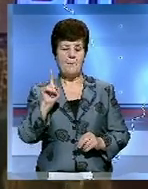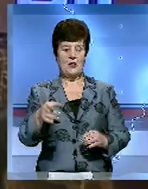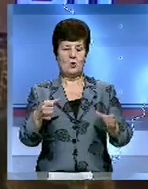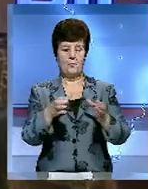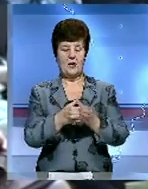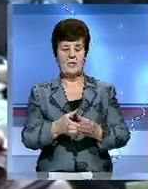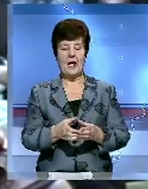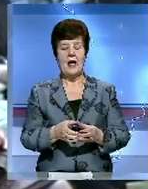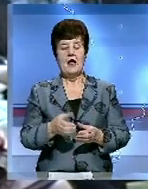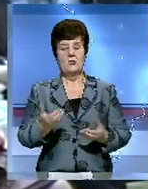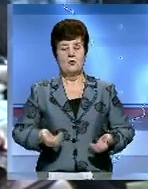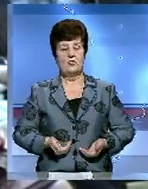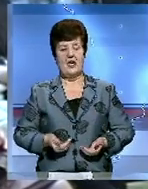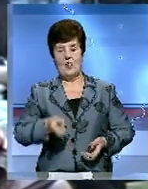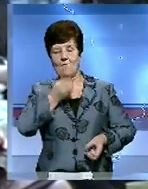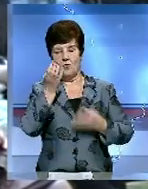Cireș.